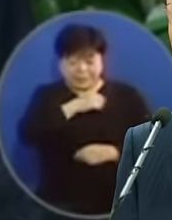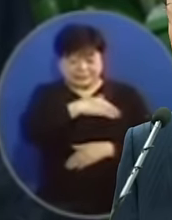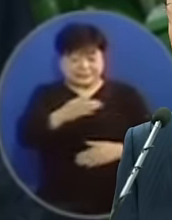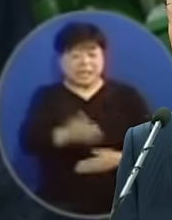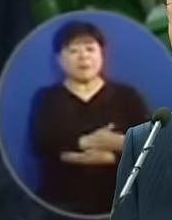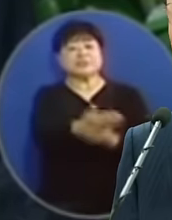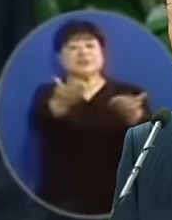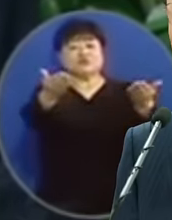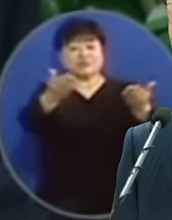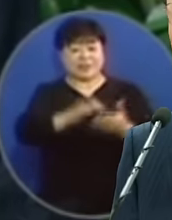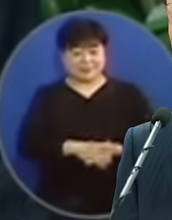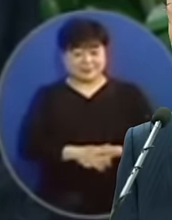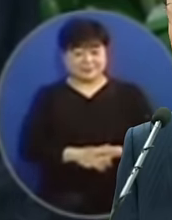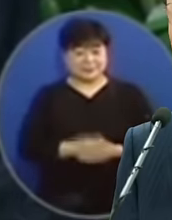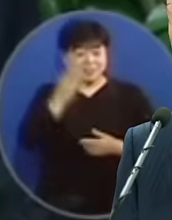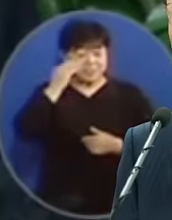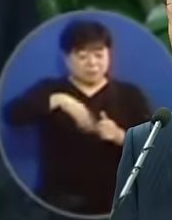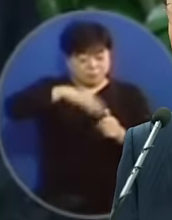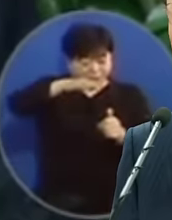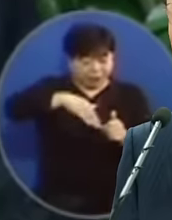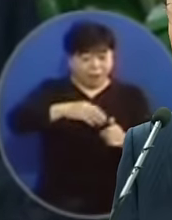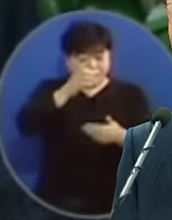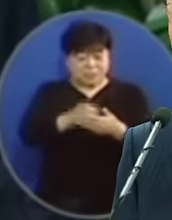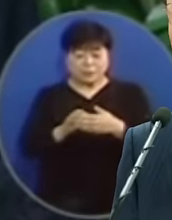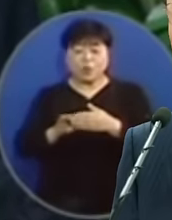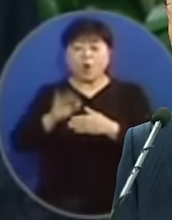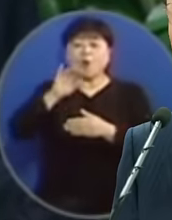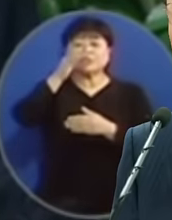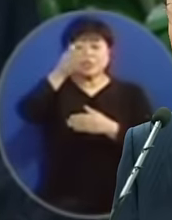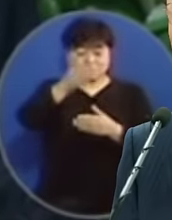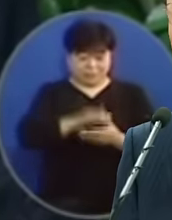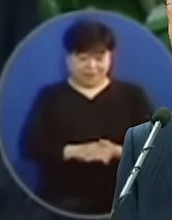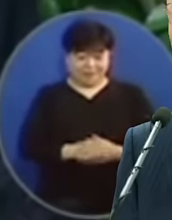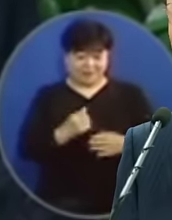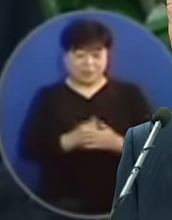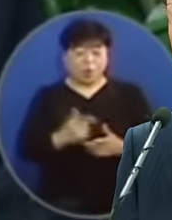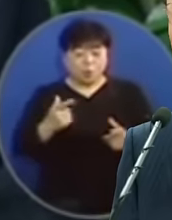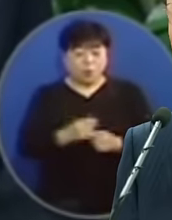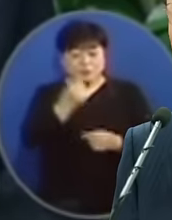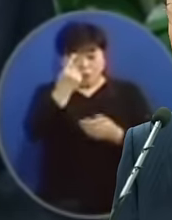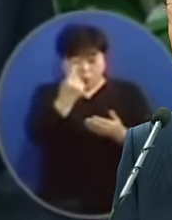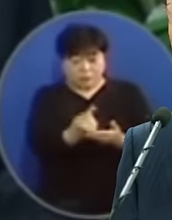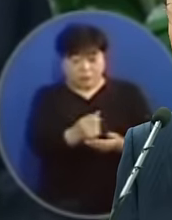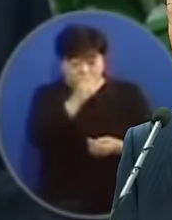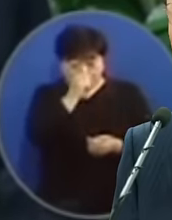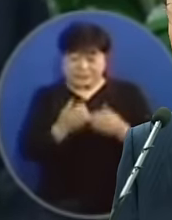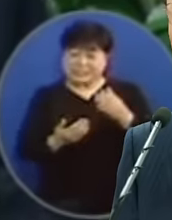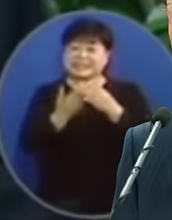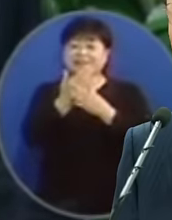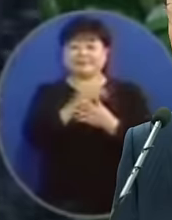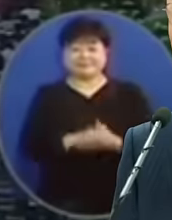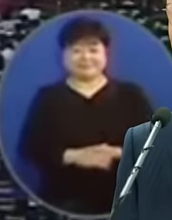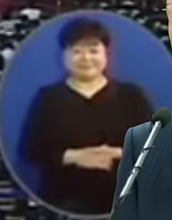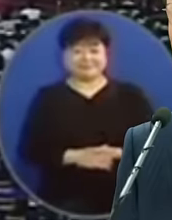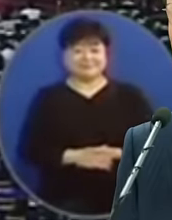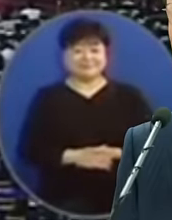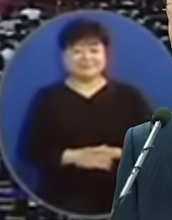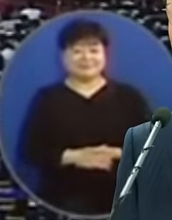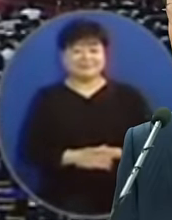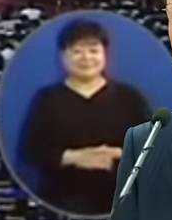진수성찬 차리시며 기름으로 머리에 발라 잔이 넘치게 한다. 그러므로 원수가 오는 것 좋은 일이지 나쁜 일이라고 볼 수